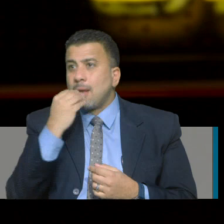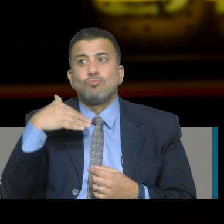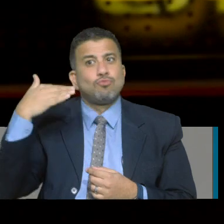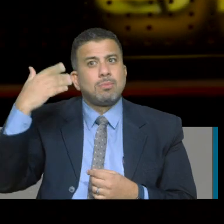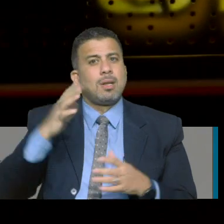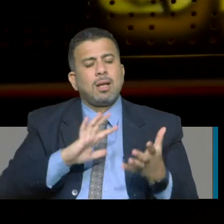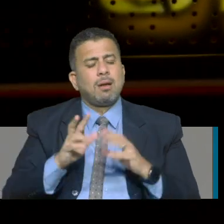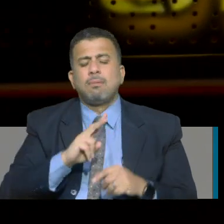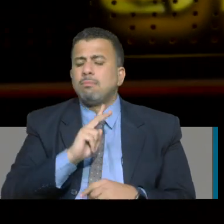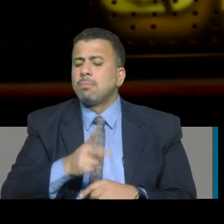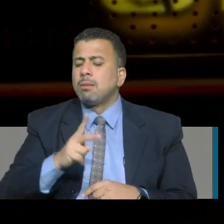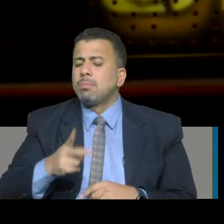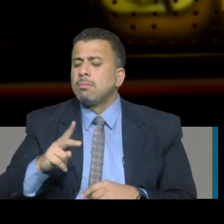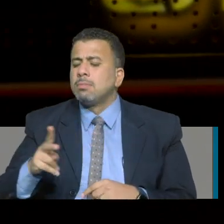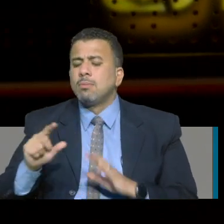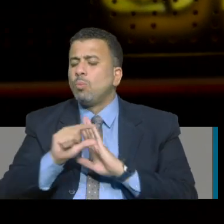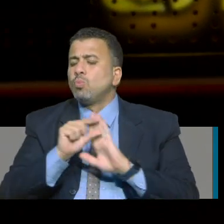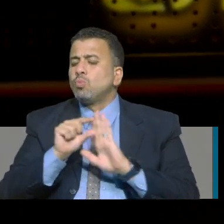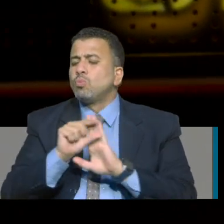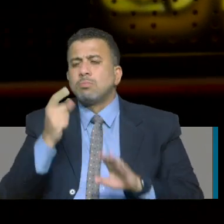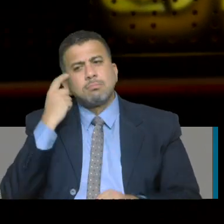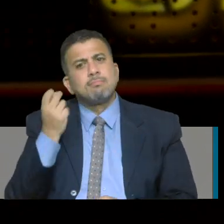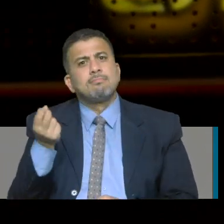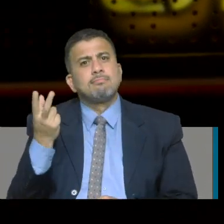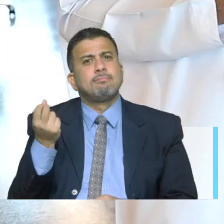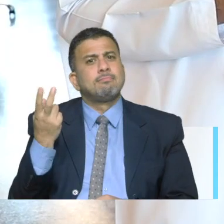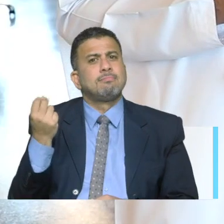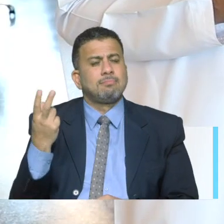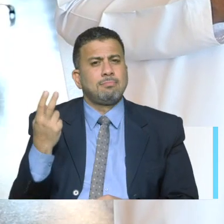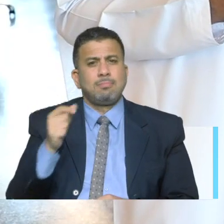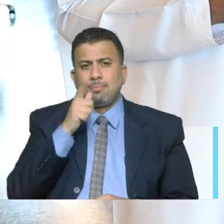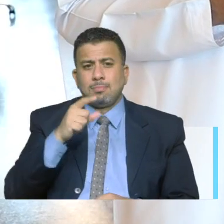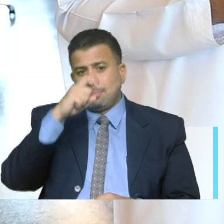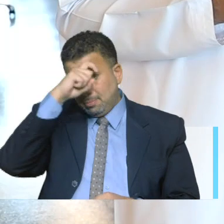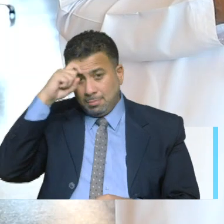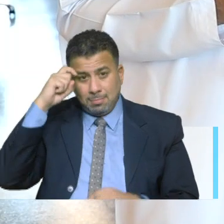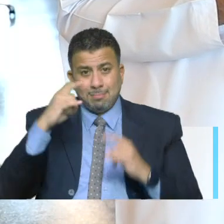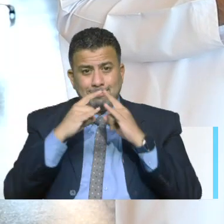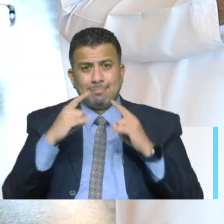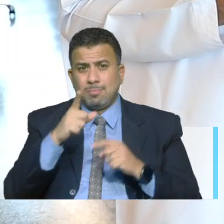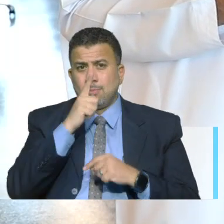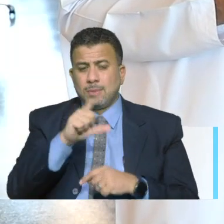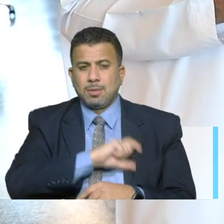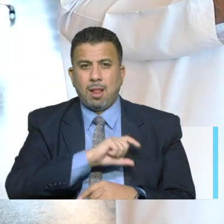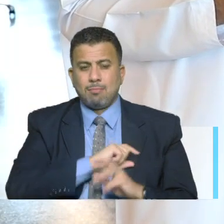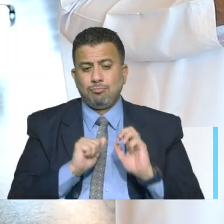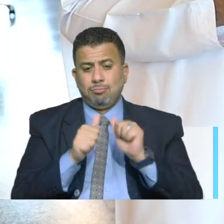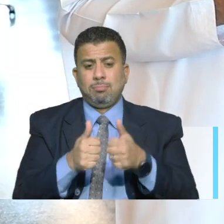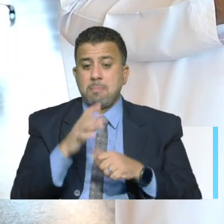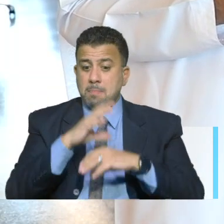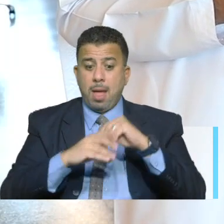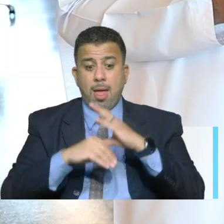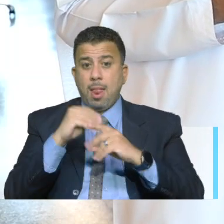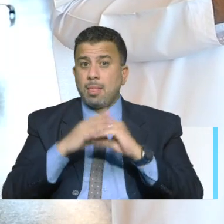للمستقبل وغيرها من المواضيع. إذن يأتي مخيم الابتكار الصيفي ليقدم للطلبة المشاركين